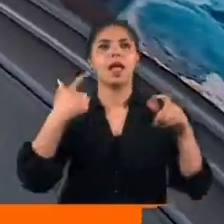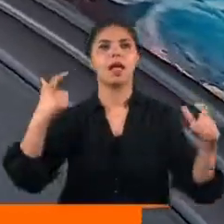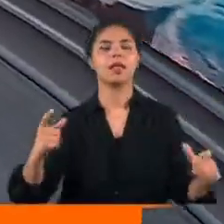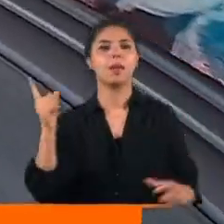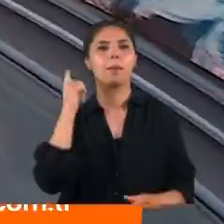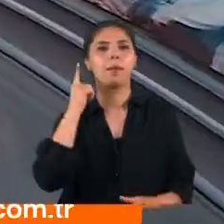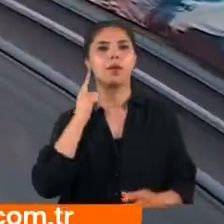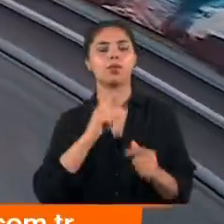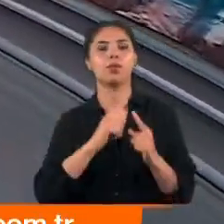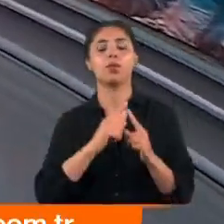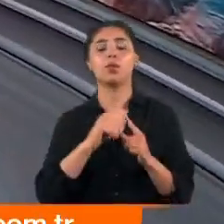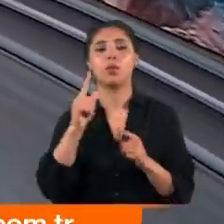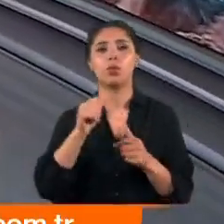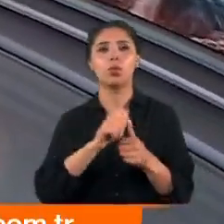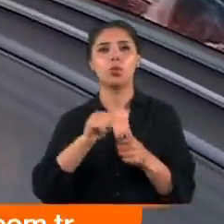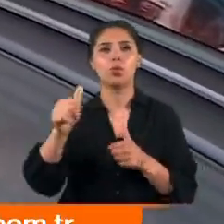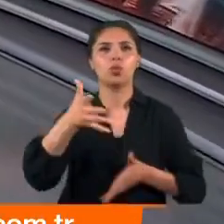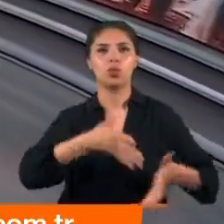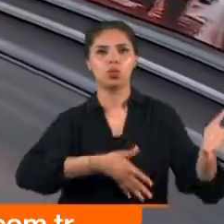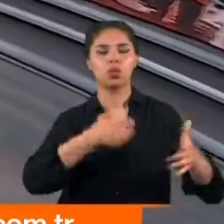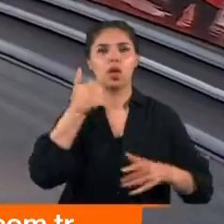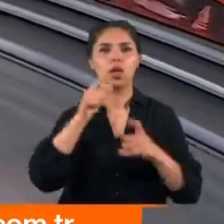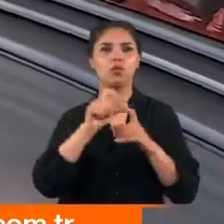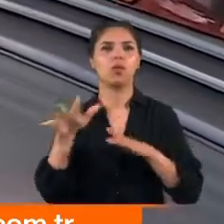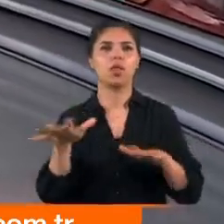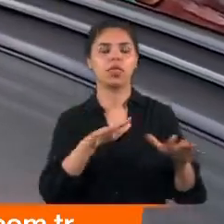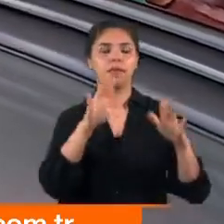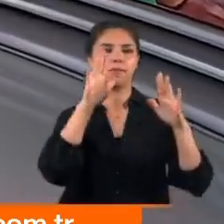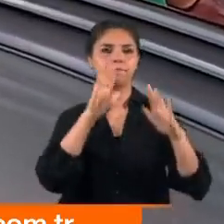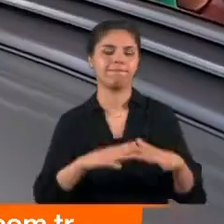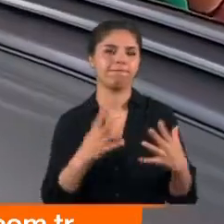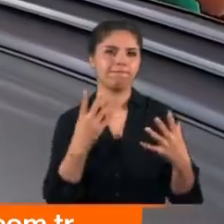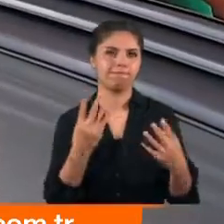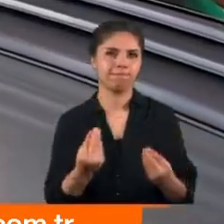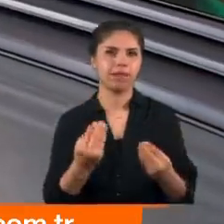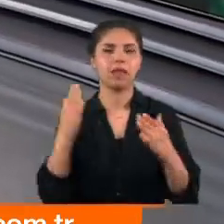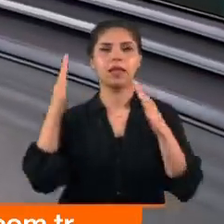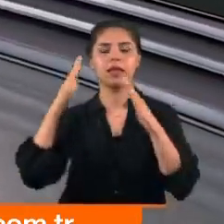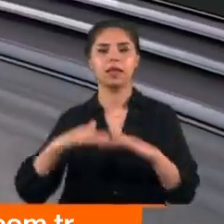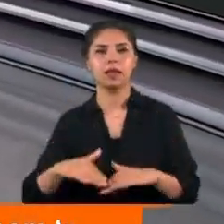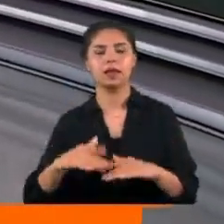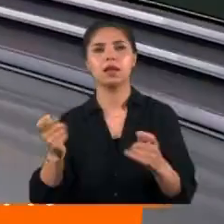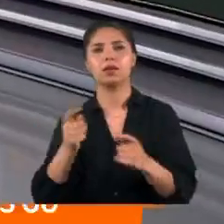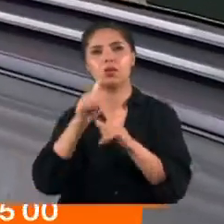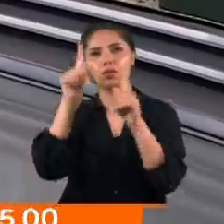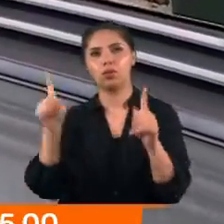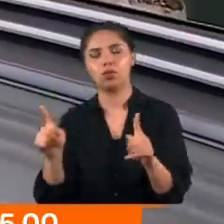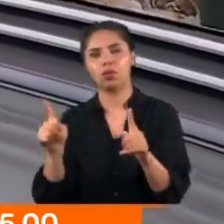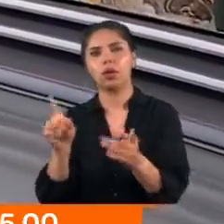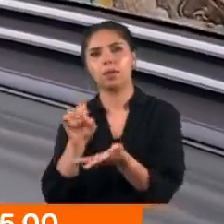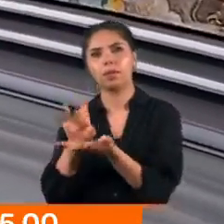Antakya'nın meşhur Uzun Çarşısı da ne yazık ki 6 Şubat depreminde yerle bir olan yerlerden biri. Yıkılan dükkanların yerine